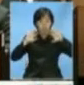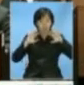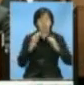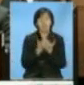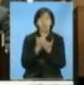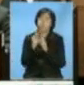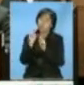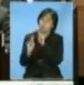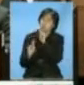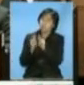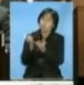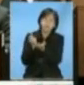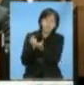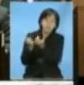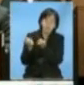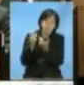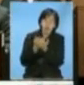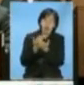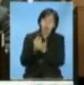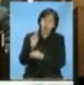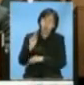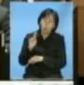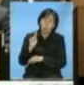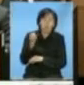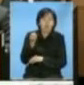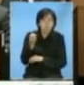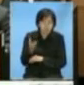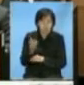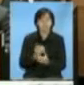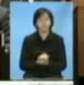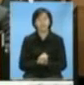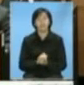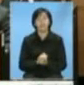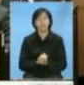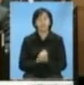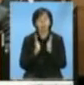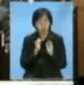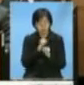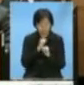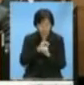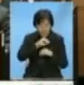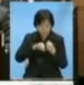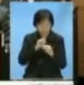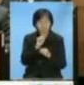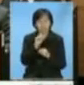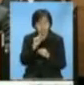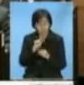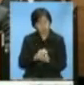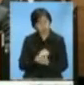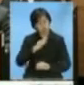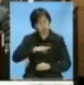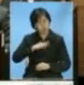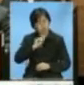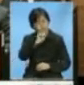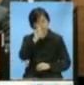นี้ยืมสินมามากมายจนทำให้นักเศรษฐศาสตร์ออกมาวิพากษ์วิจ